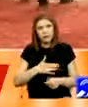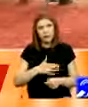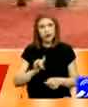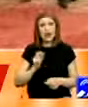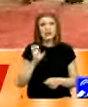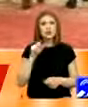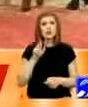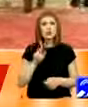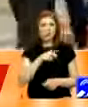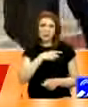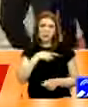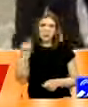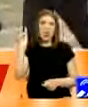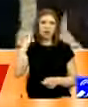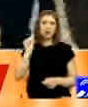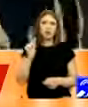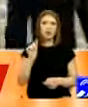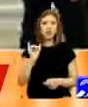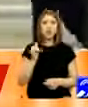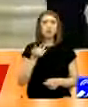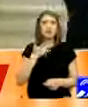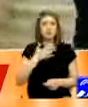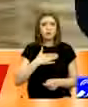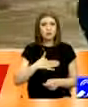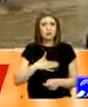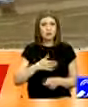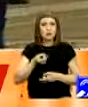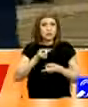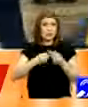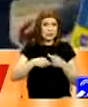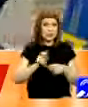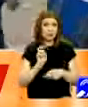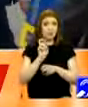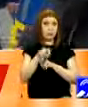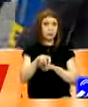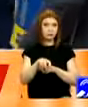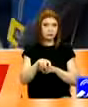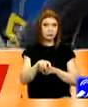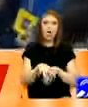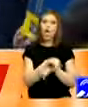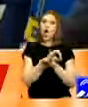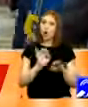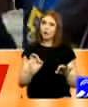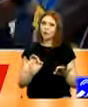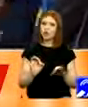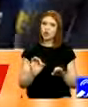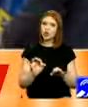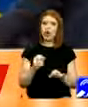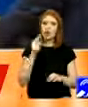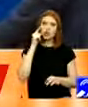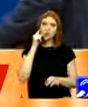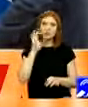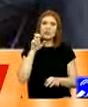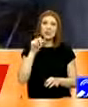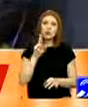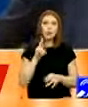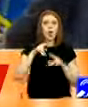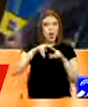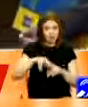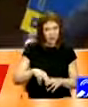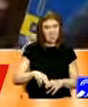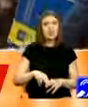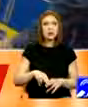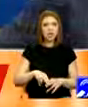Florin ca tu să plece din fruntea Senatului și chiar și adoră să îi ia locul in mod oficial sa stim ca Florin ca tu vei ramane in